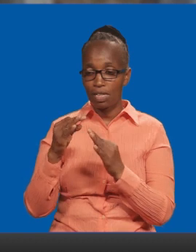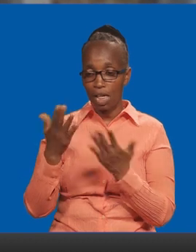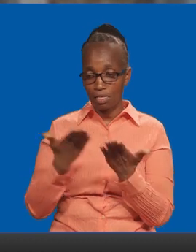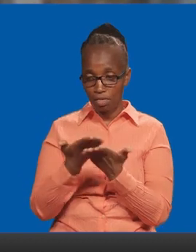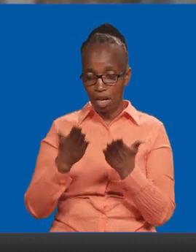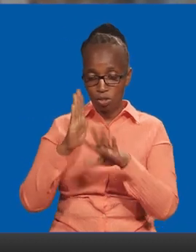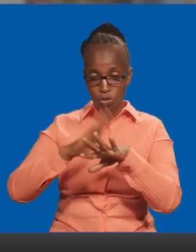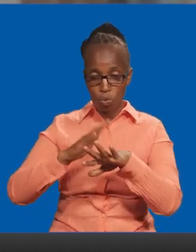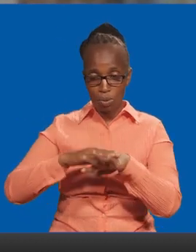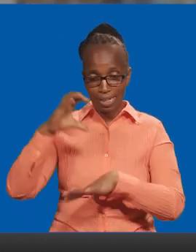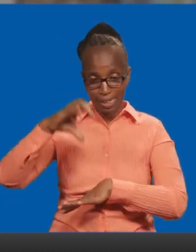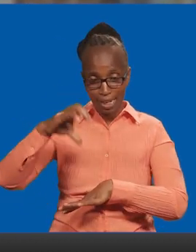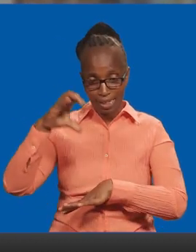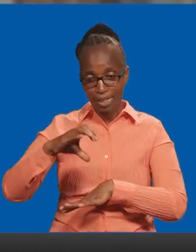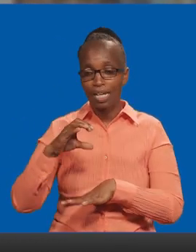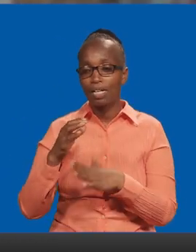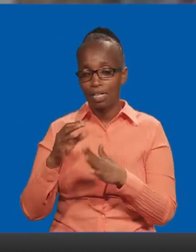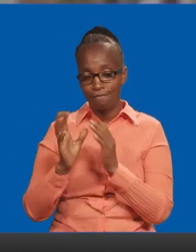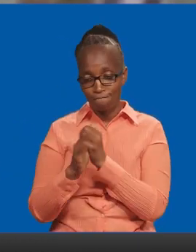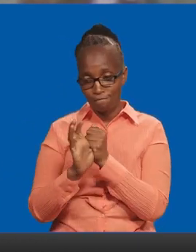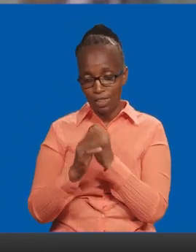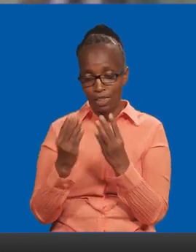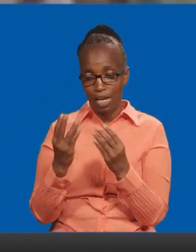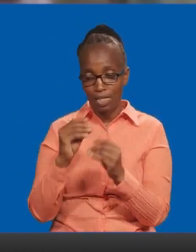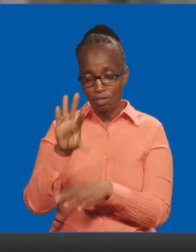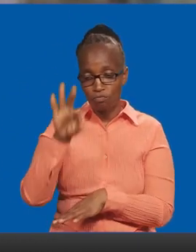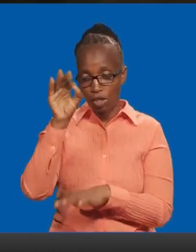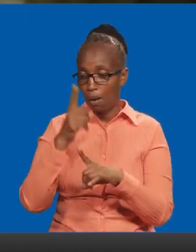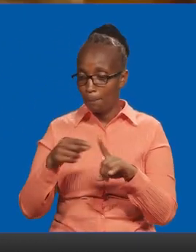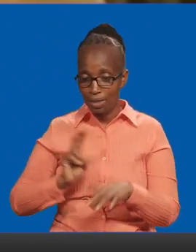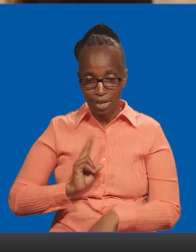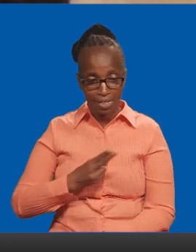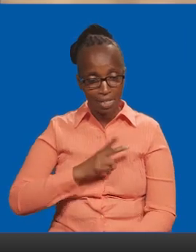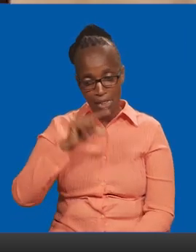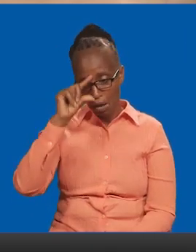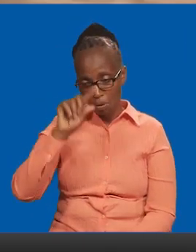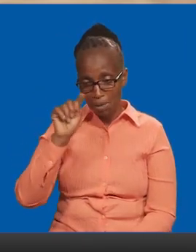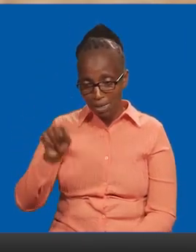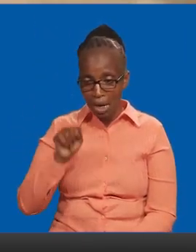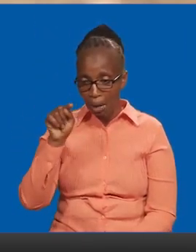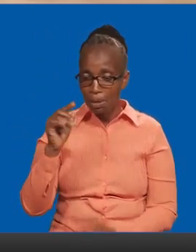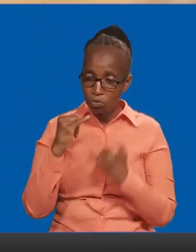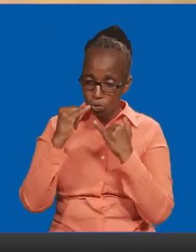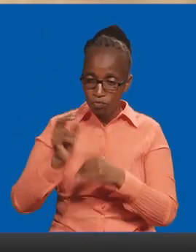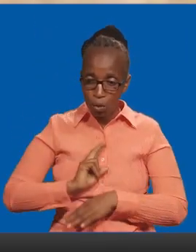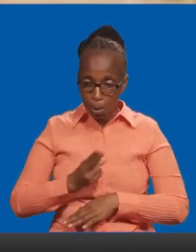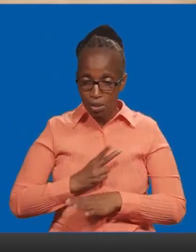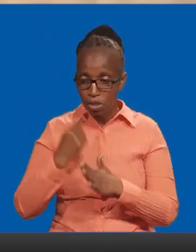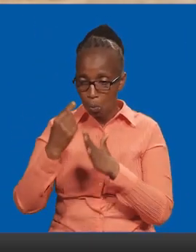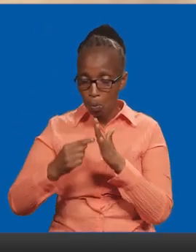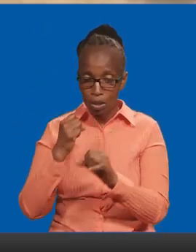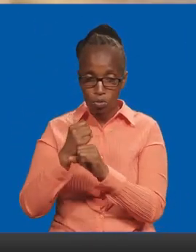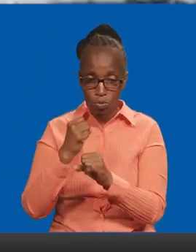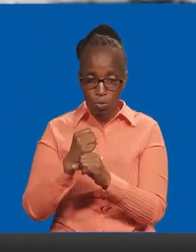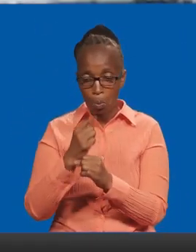nzuri samaki inapatikana. But sasa hatuna mpangilio yoyote hapa. Hatujapata hata serikali ijakuja